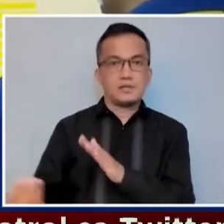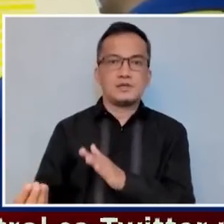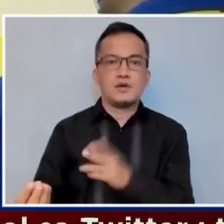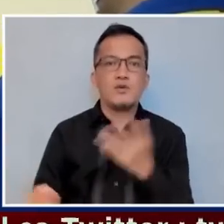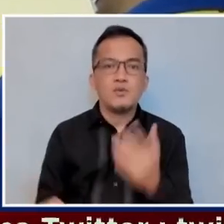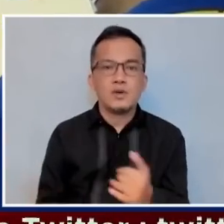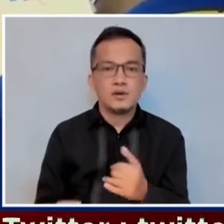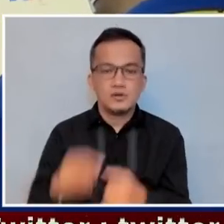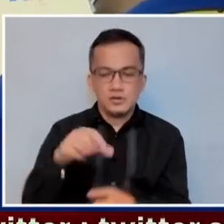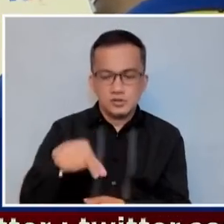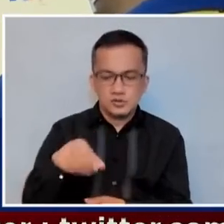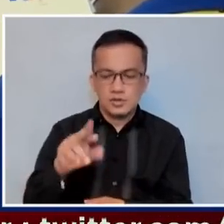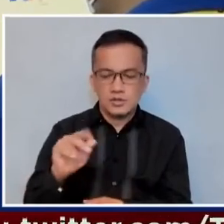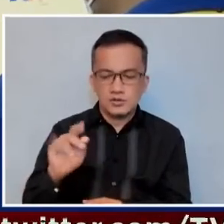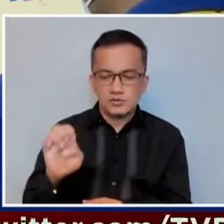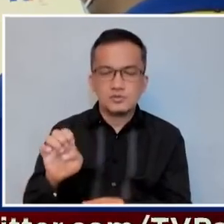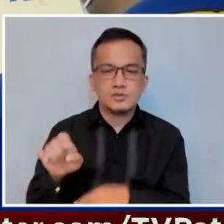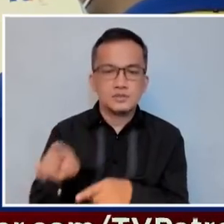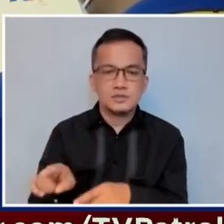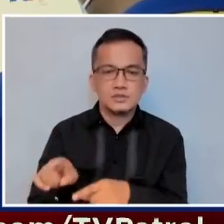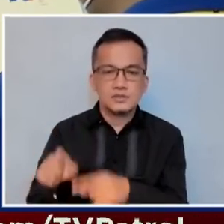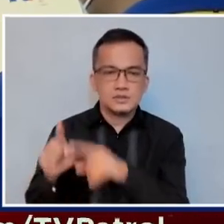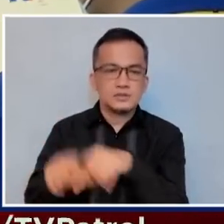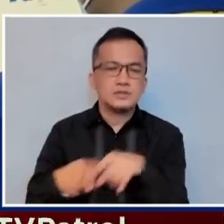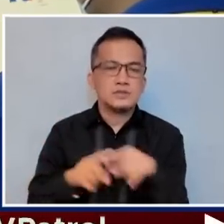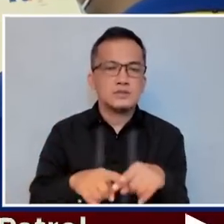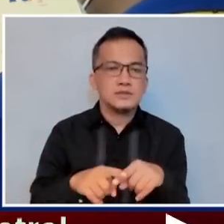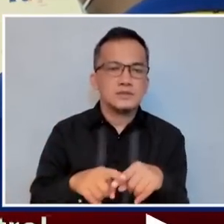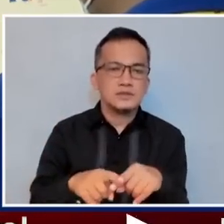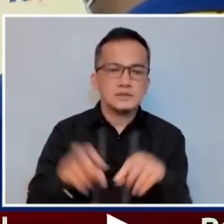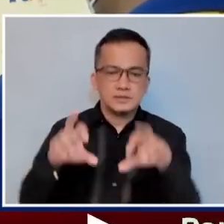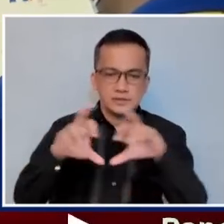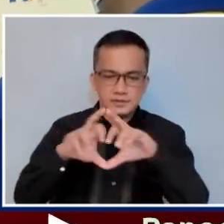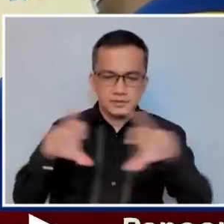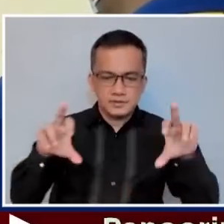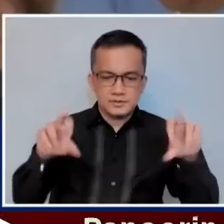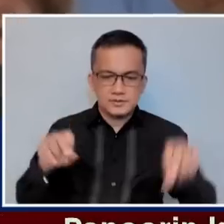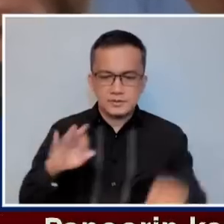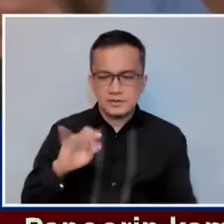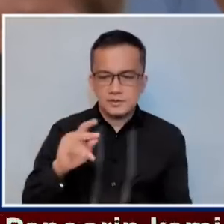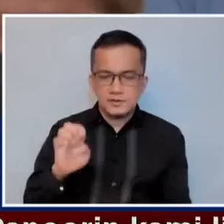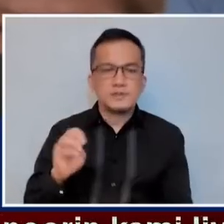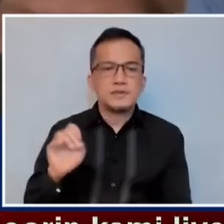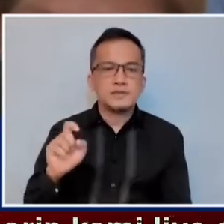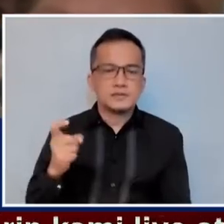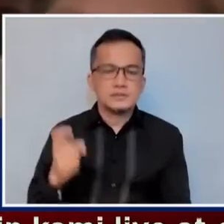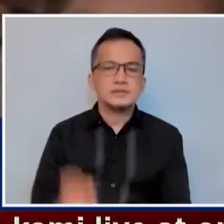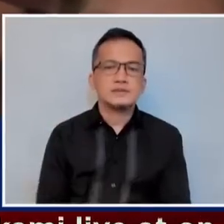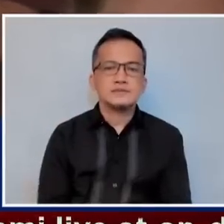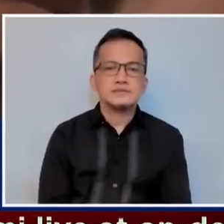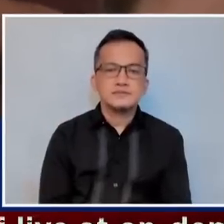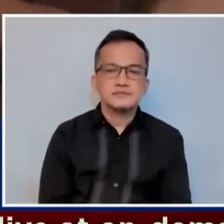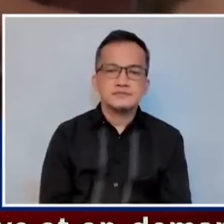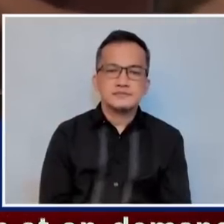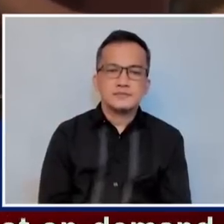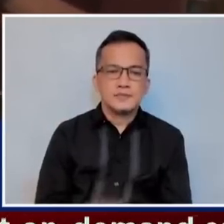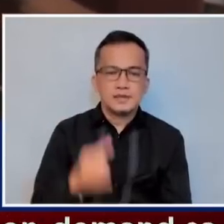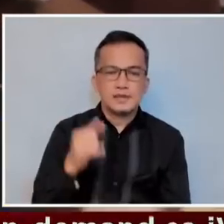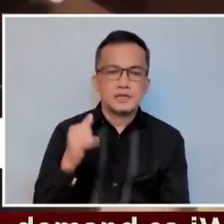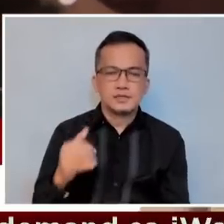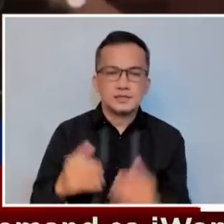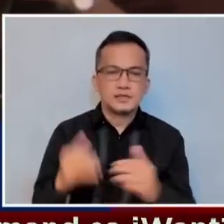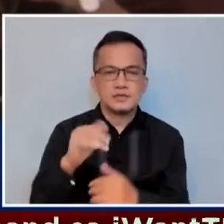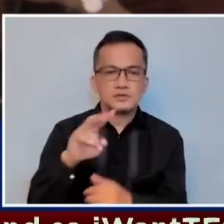itong QR code na ito ay nakabase sa plaka ng fare matrix na ito. Kahapon, higit 200 na